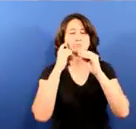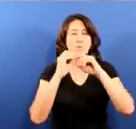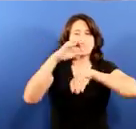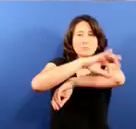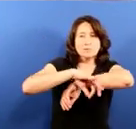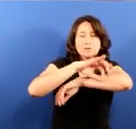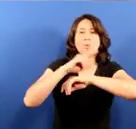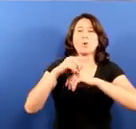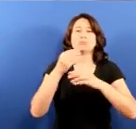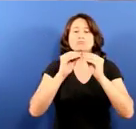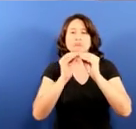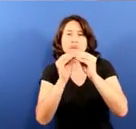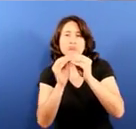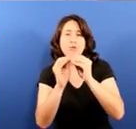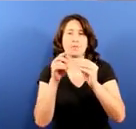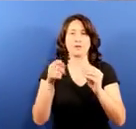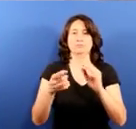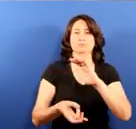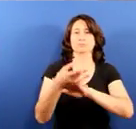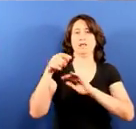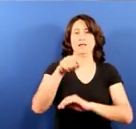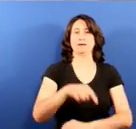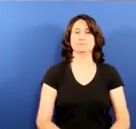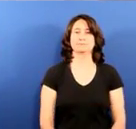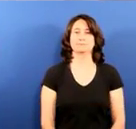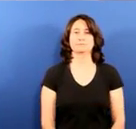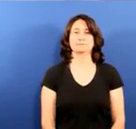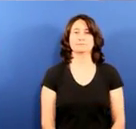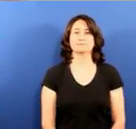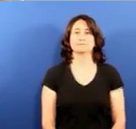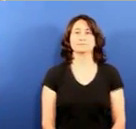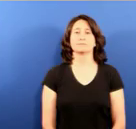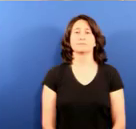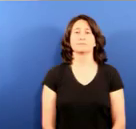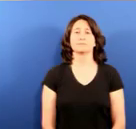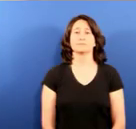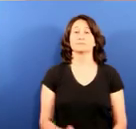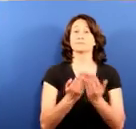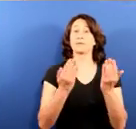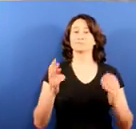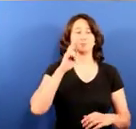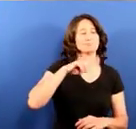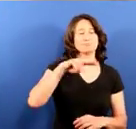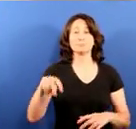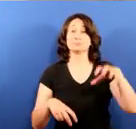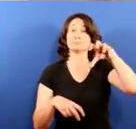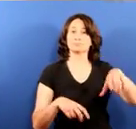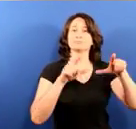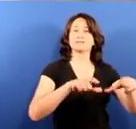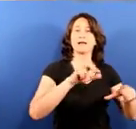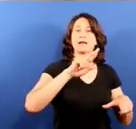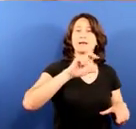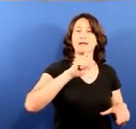taldeka aztertuta. Argatik, parte hartu zutenek erabaki zuten baloi gidatuari ikusezina deitzea, haien baitan utzi